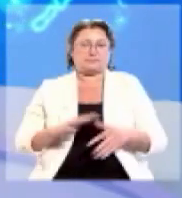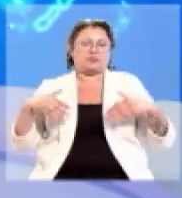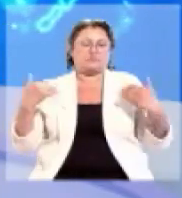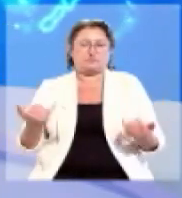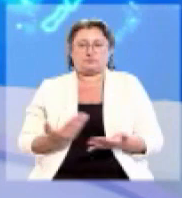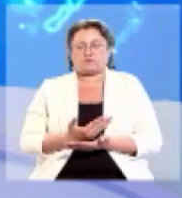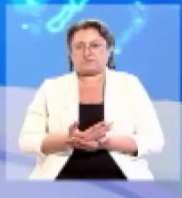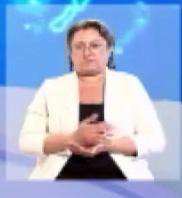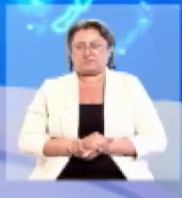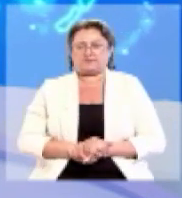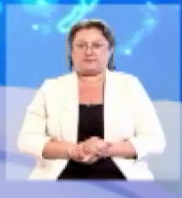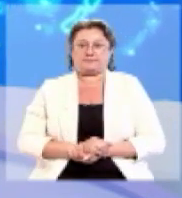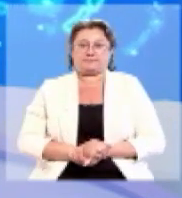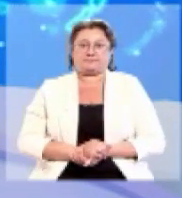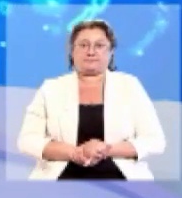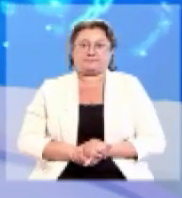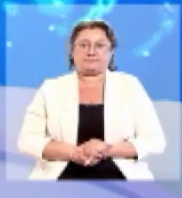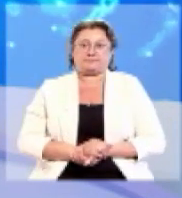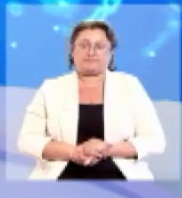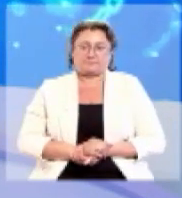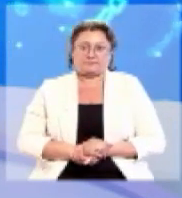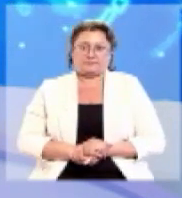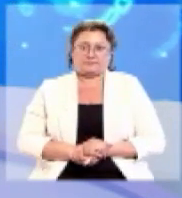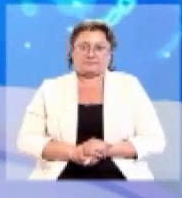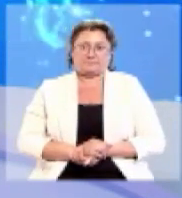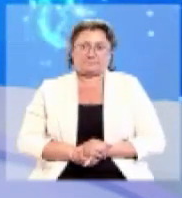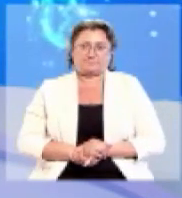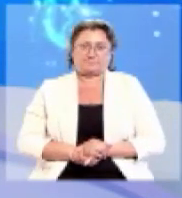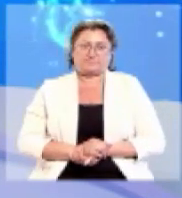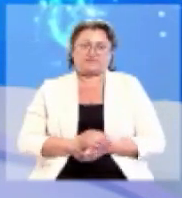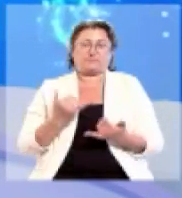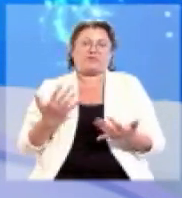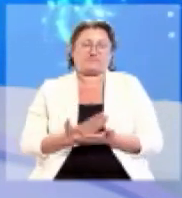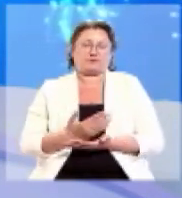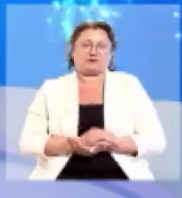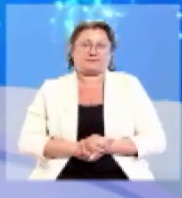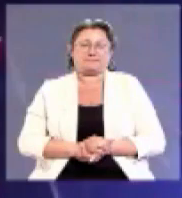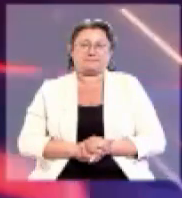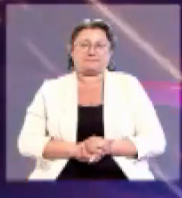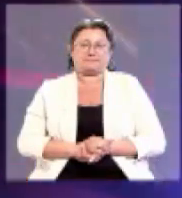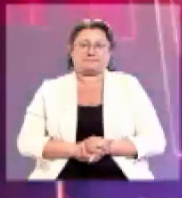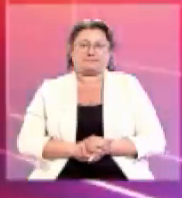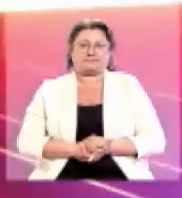Здравствуйте, в эфире новости, в студии Тимирис Респаева. Сурдоперевод Оксана Отечка. И сегодня в выпуске.